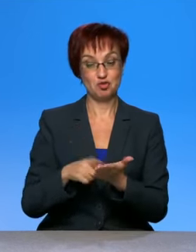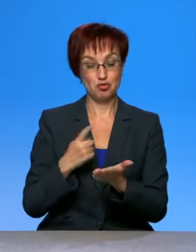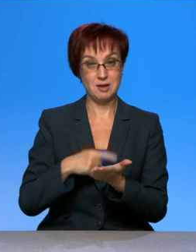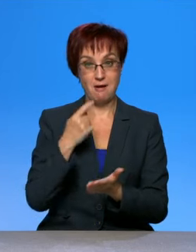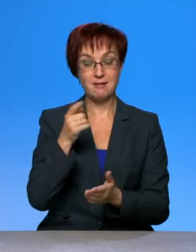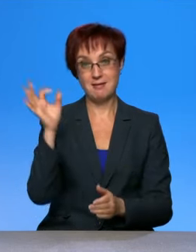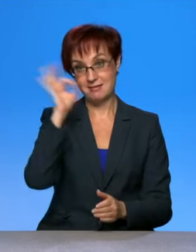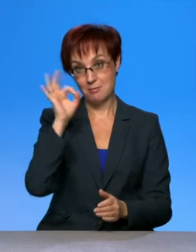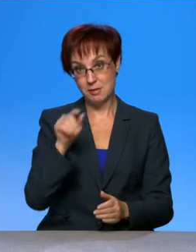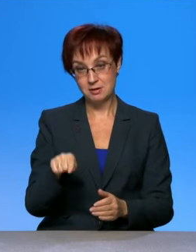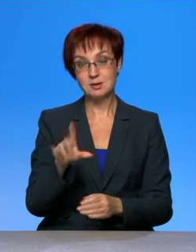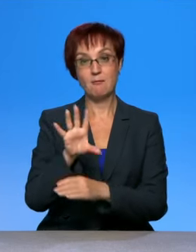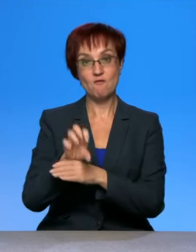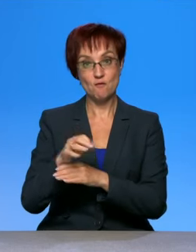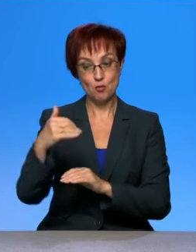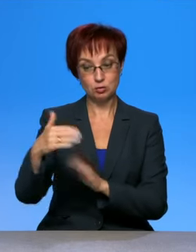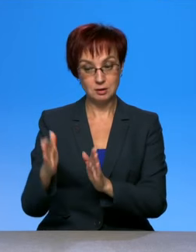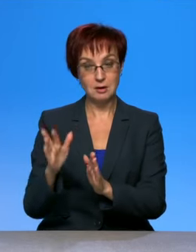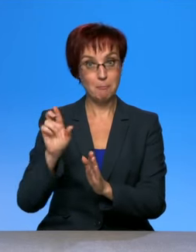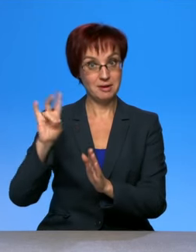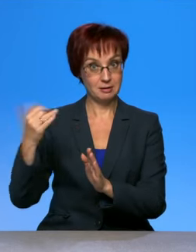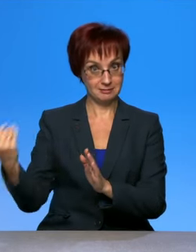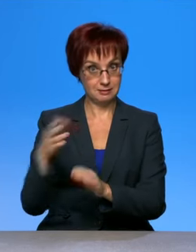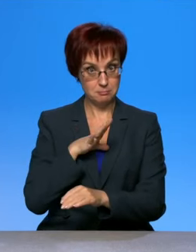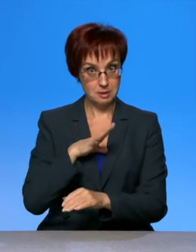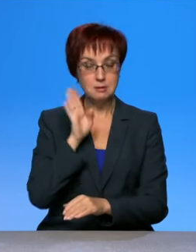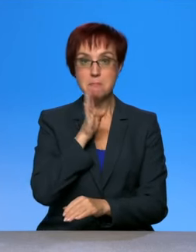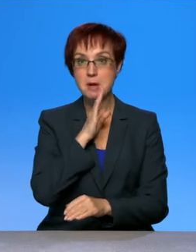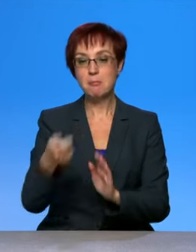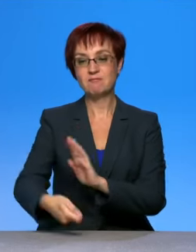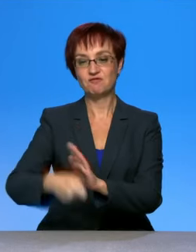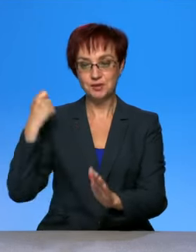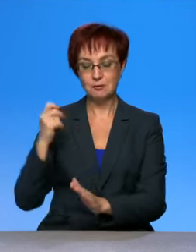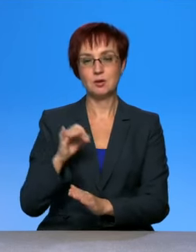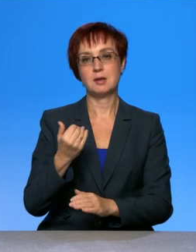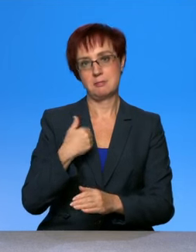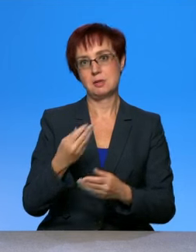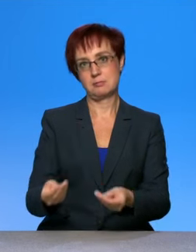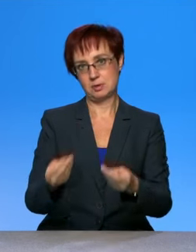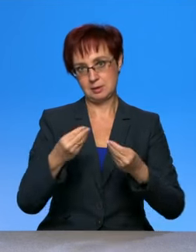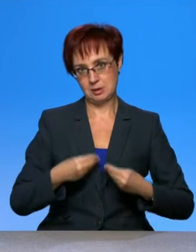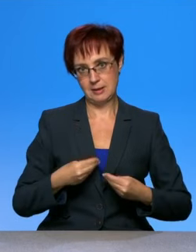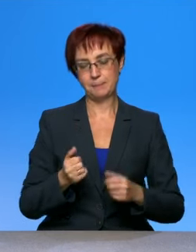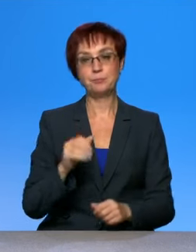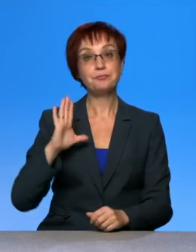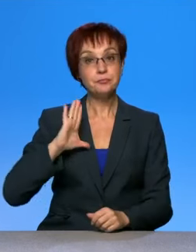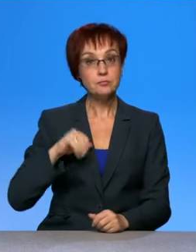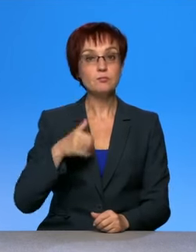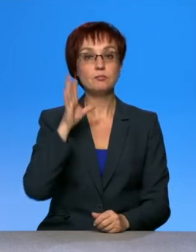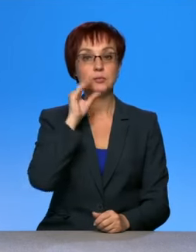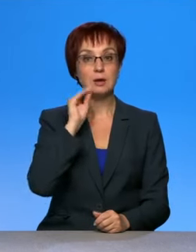произвела впечатление улыбка и поэтому когда он потом во время визита в Польшу в